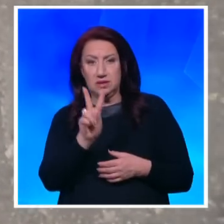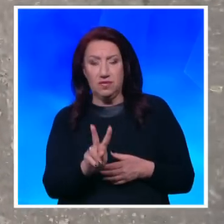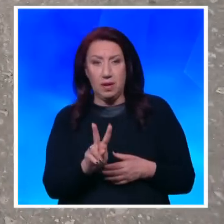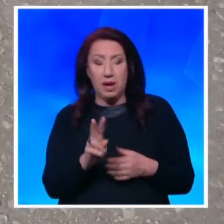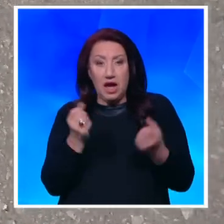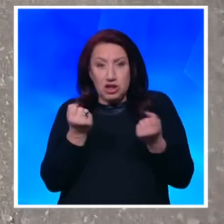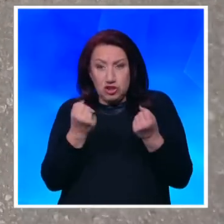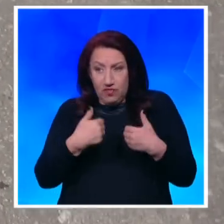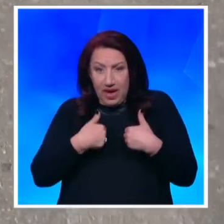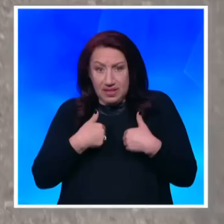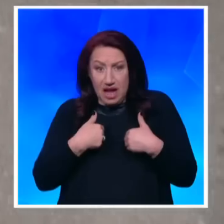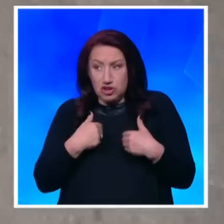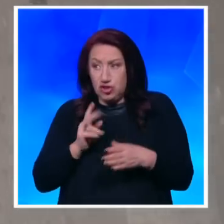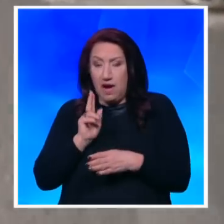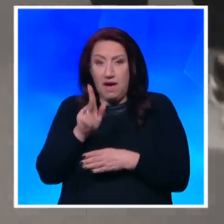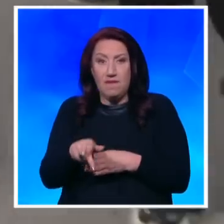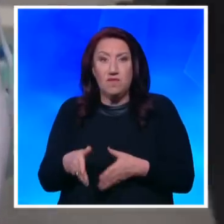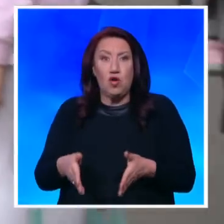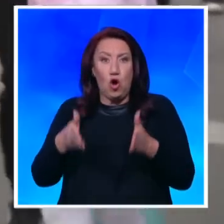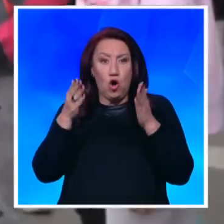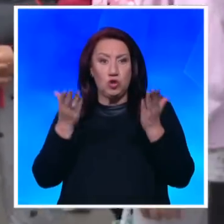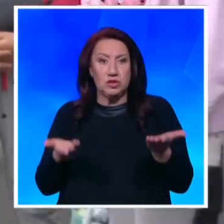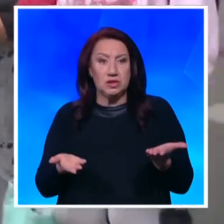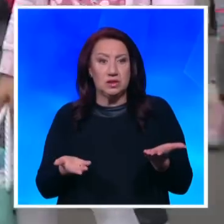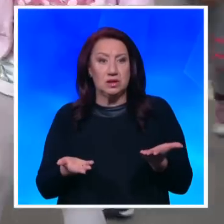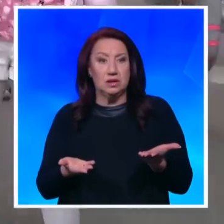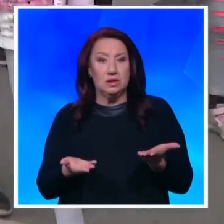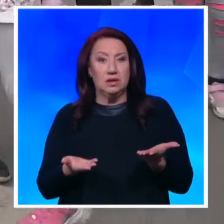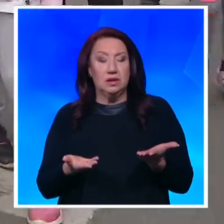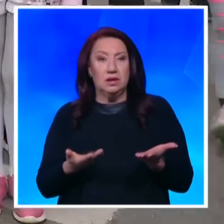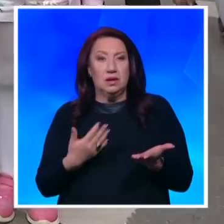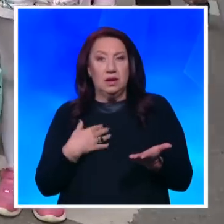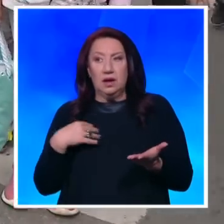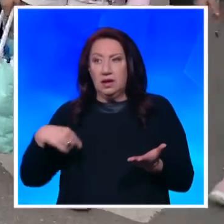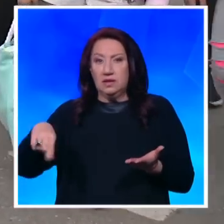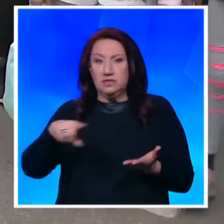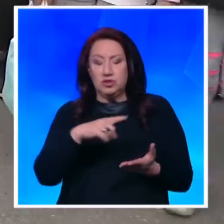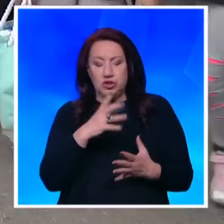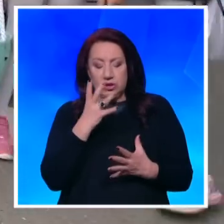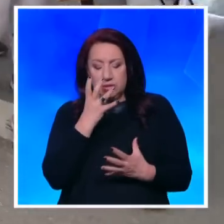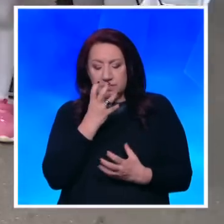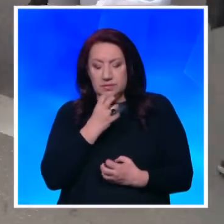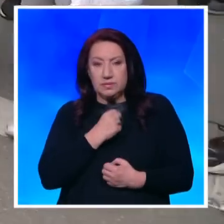живееха в нашия вход. Изключително сме покрусени всички.